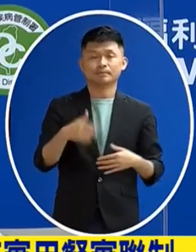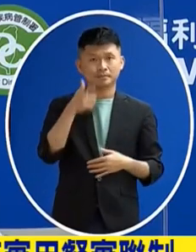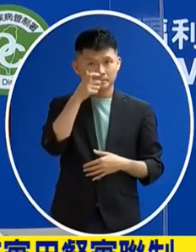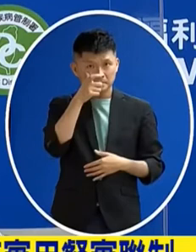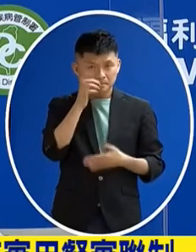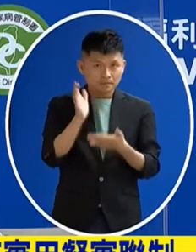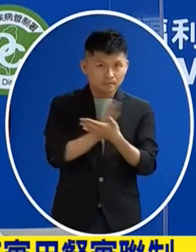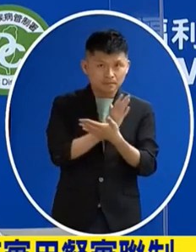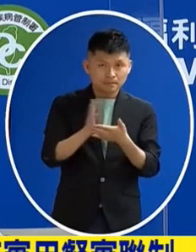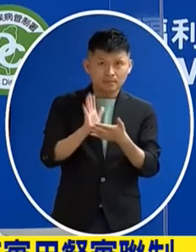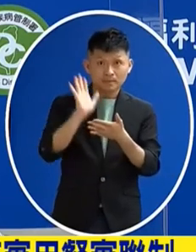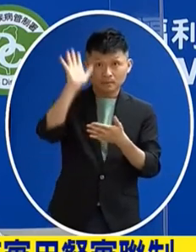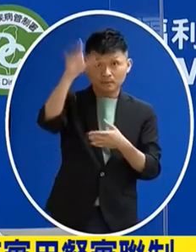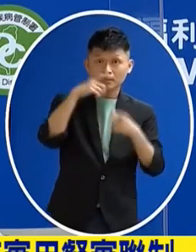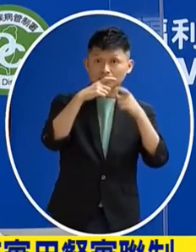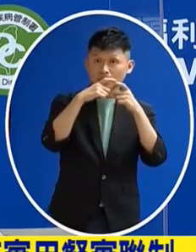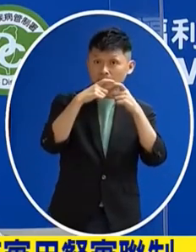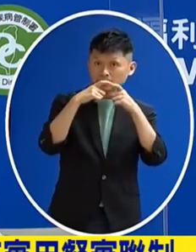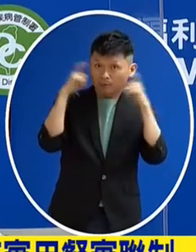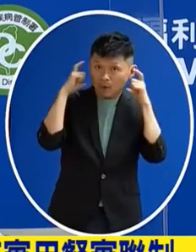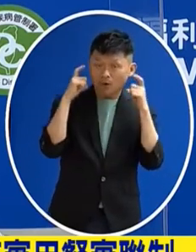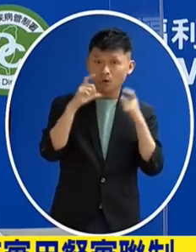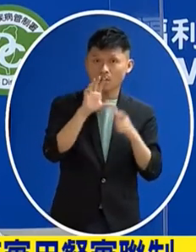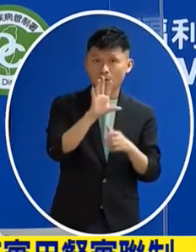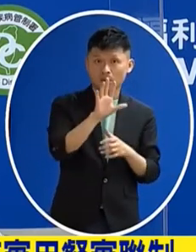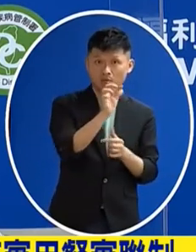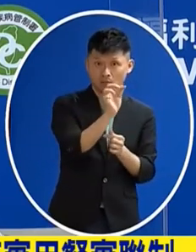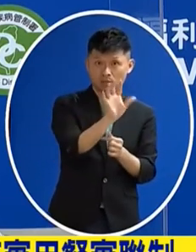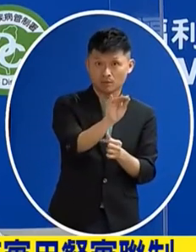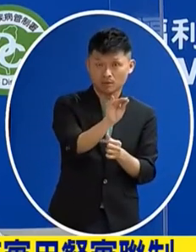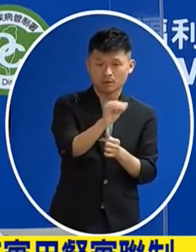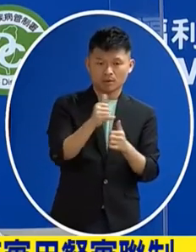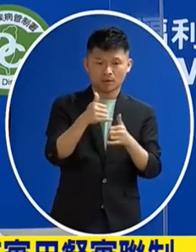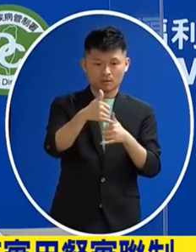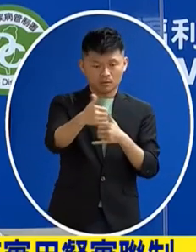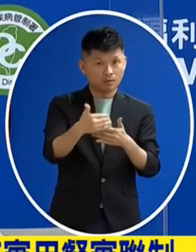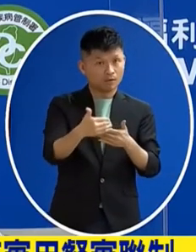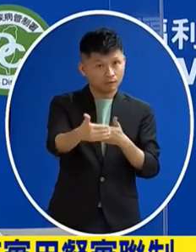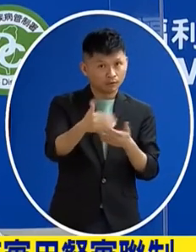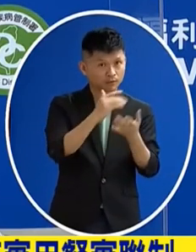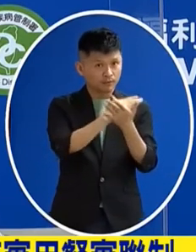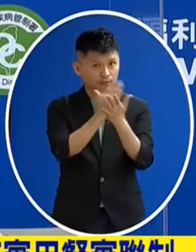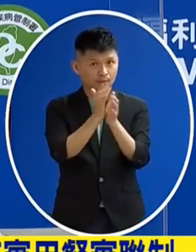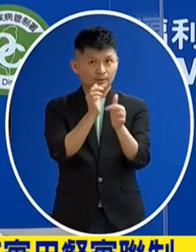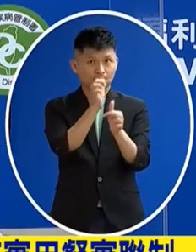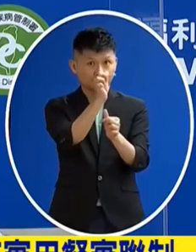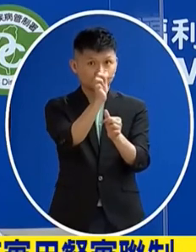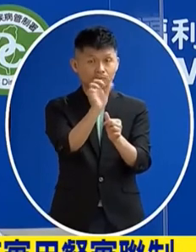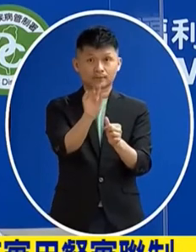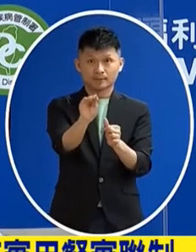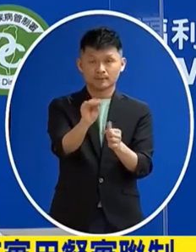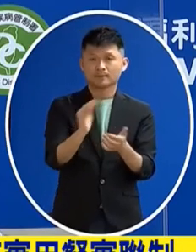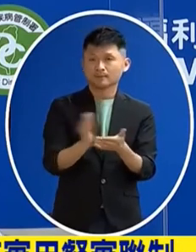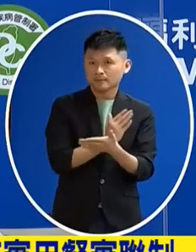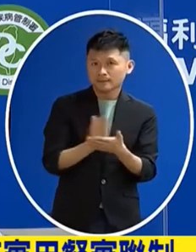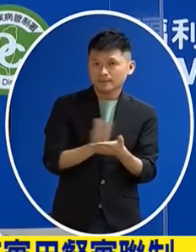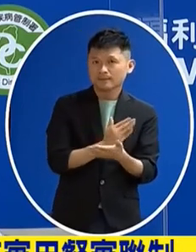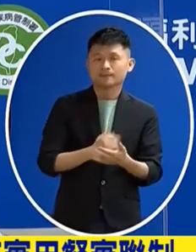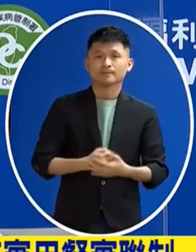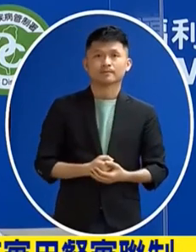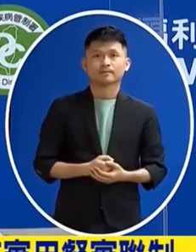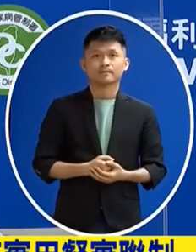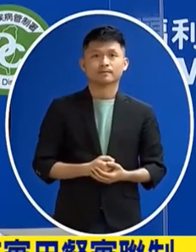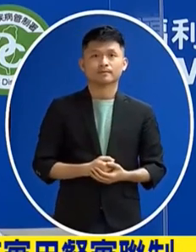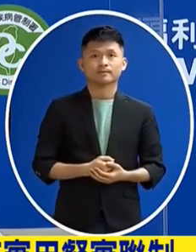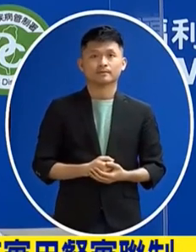来还有没有落实的戴口罩哈，能够保持社交距离等等的一些要求，好，那再有好相关的一